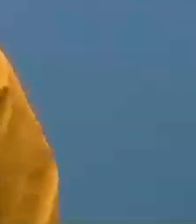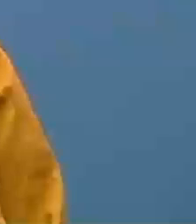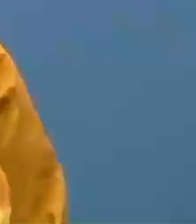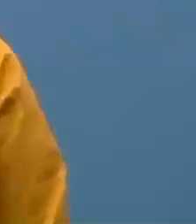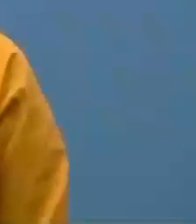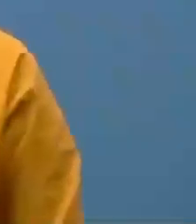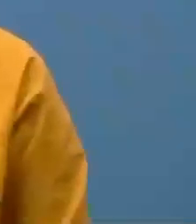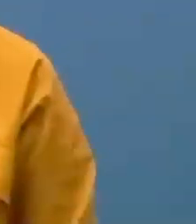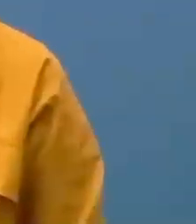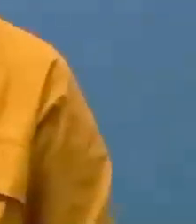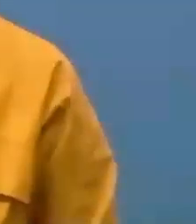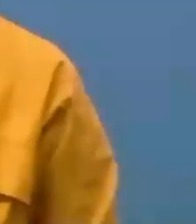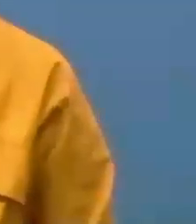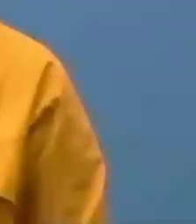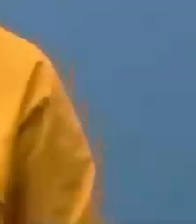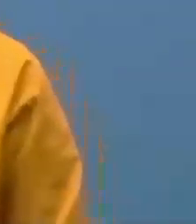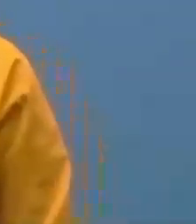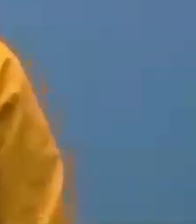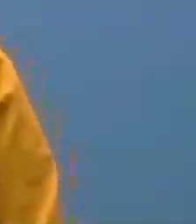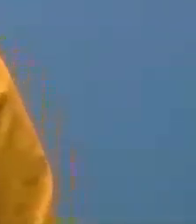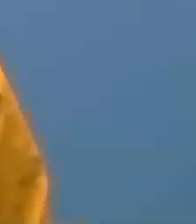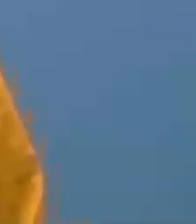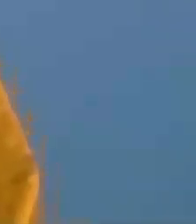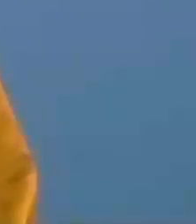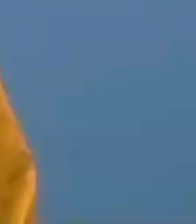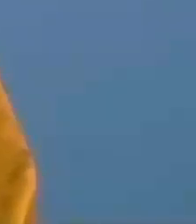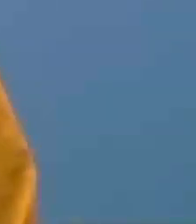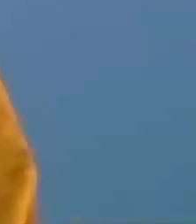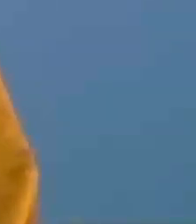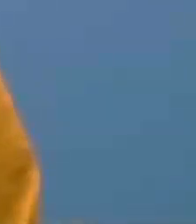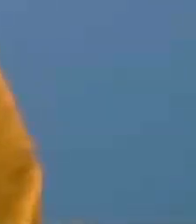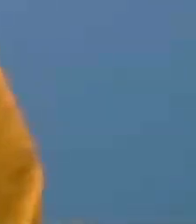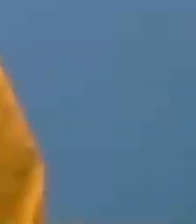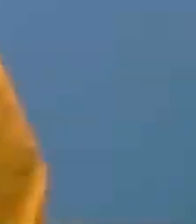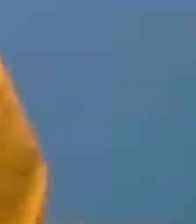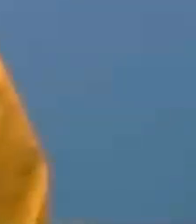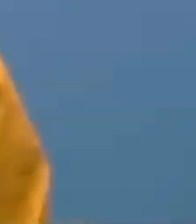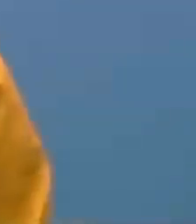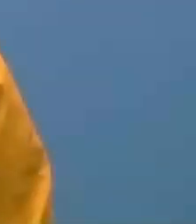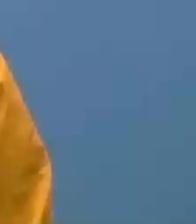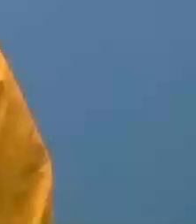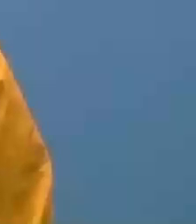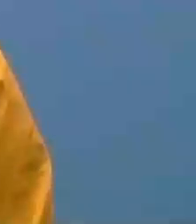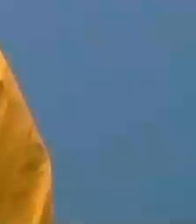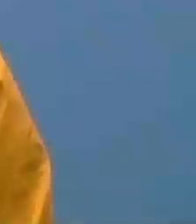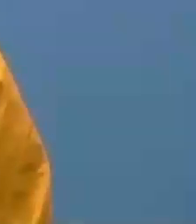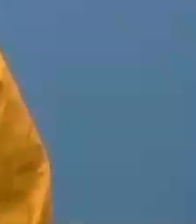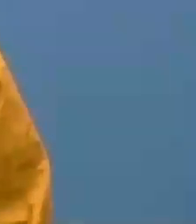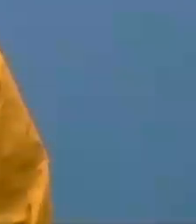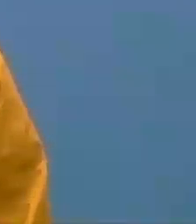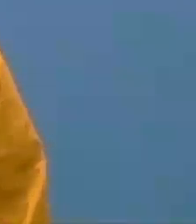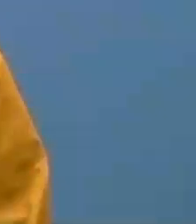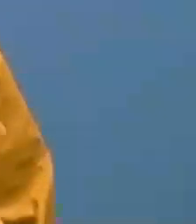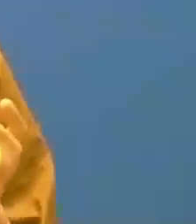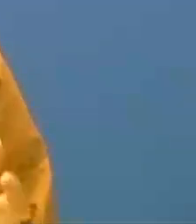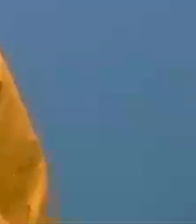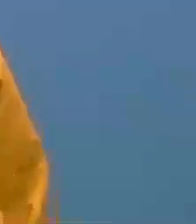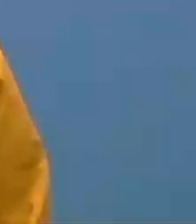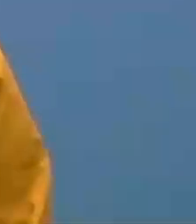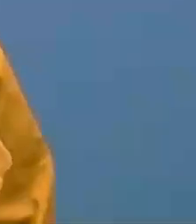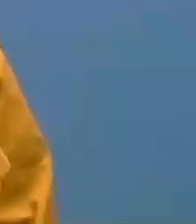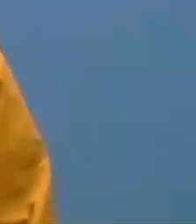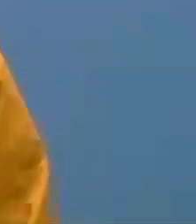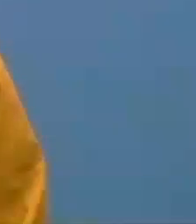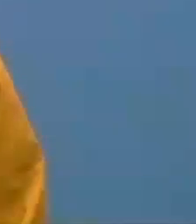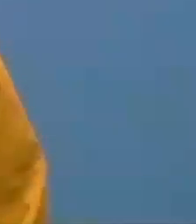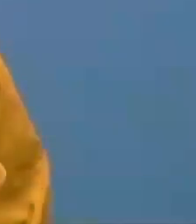我们呢是在罪和过犯当中死去，变得如此的腐败，然后神在问我们说，谁能够把你从